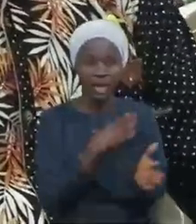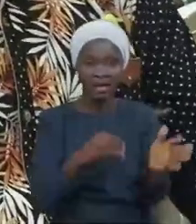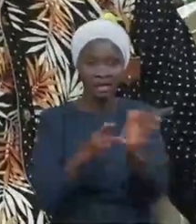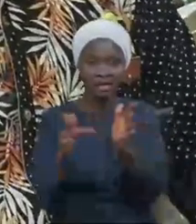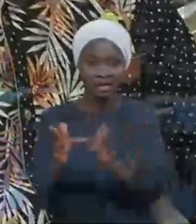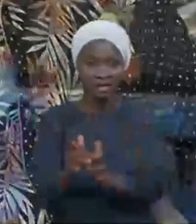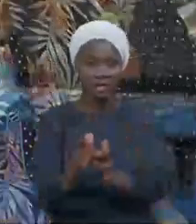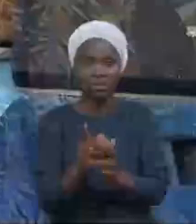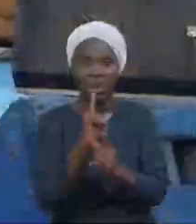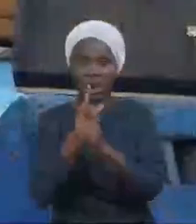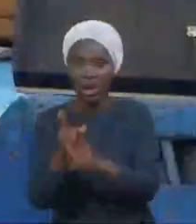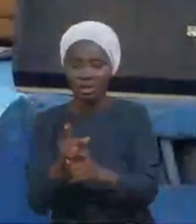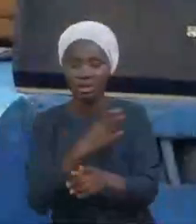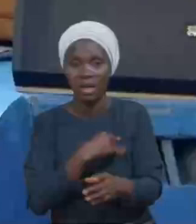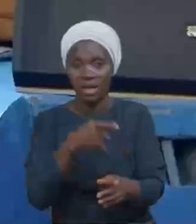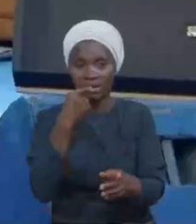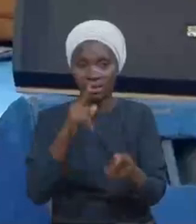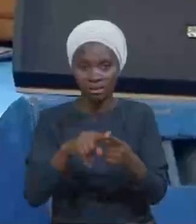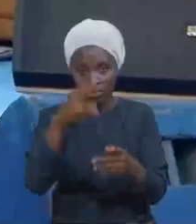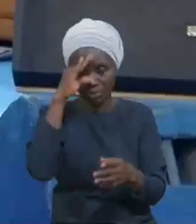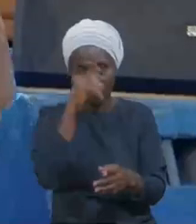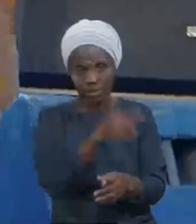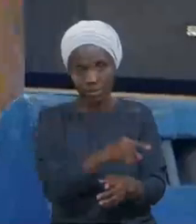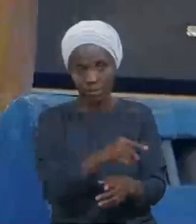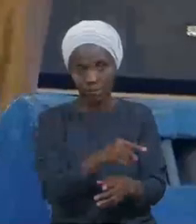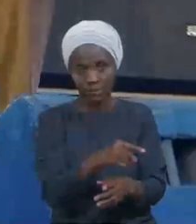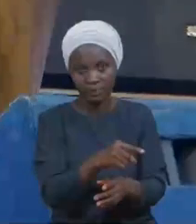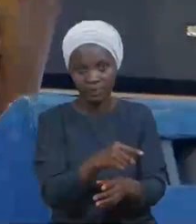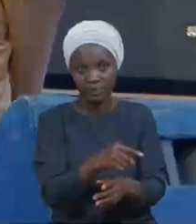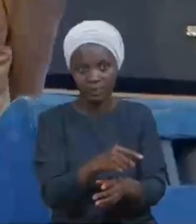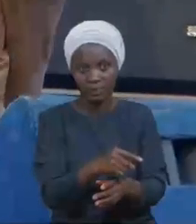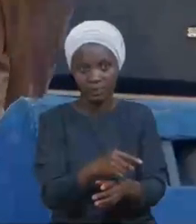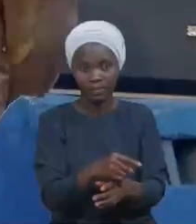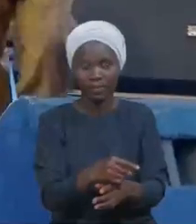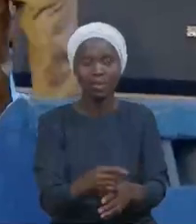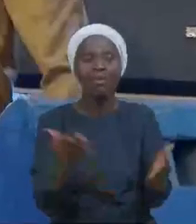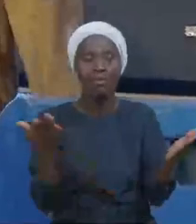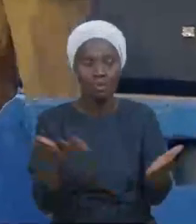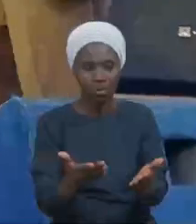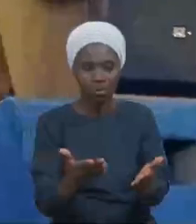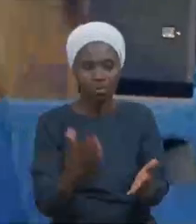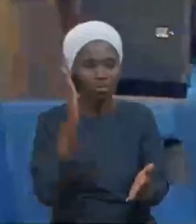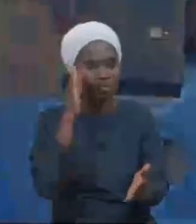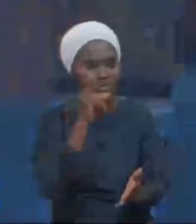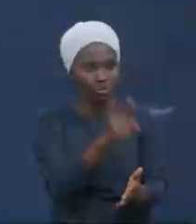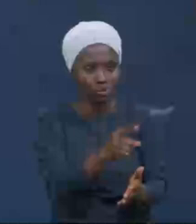Jésus prenant la parole lui dit, « Que veux-tu que je fasse pour toi ?»